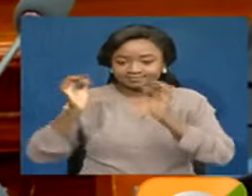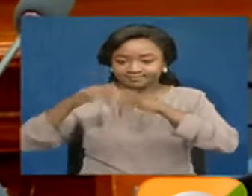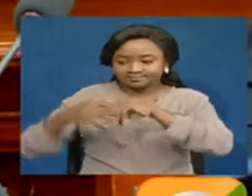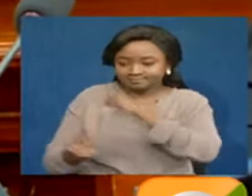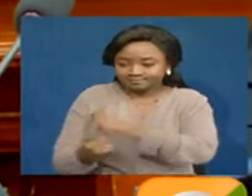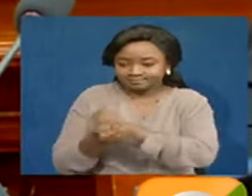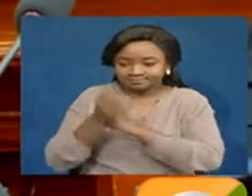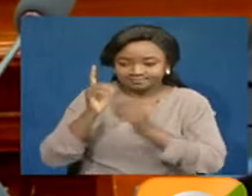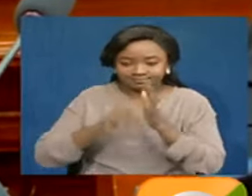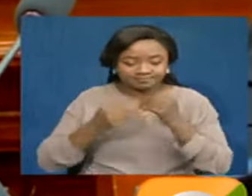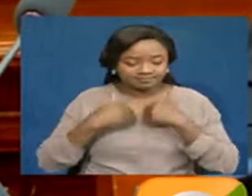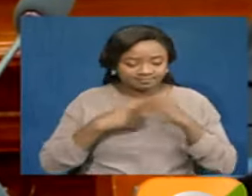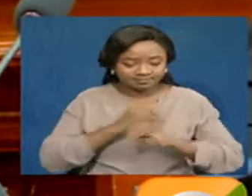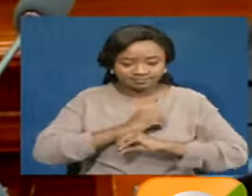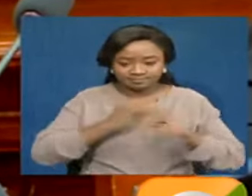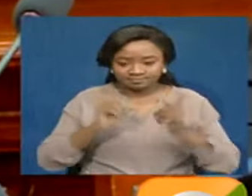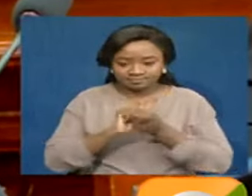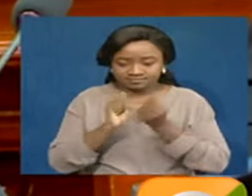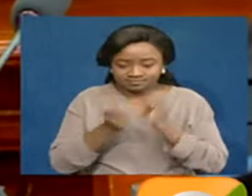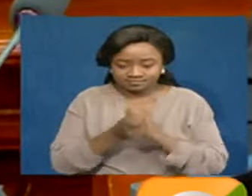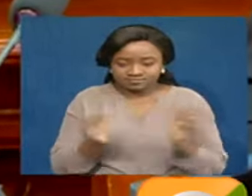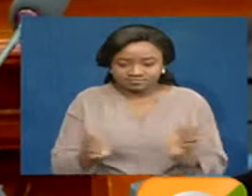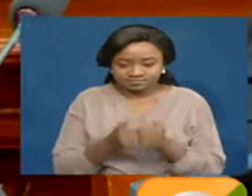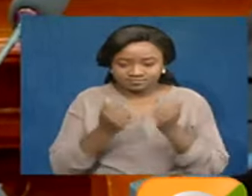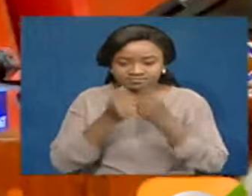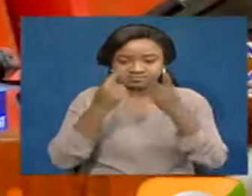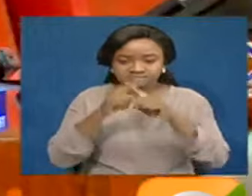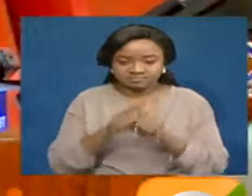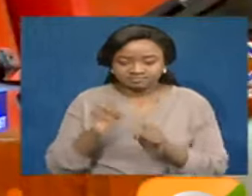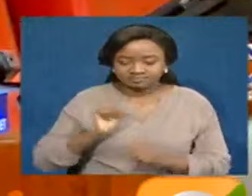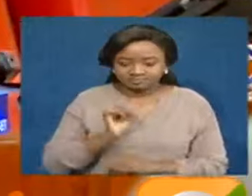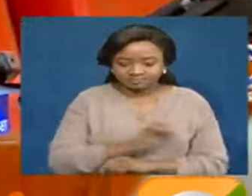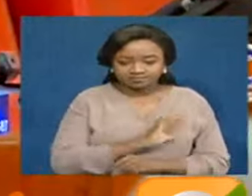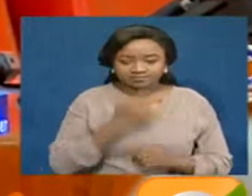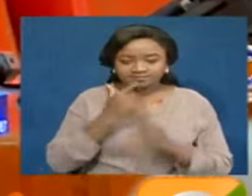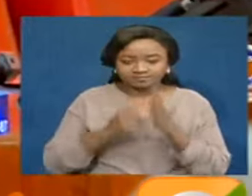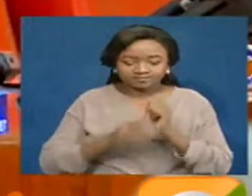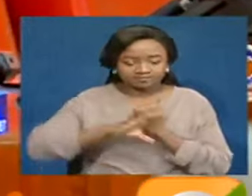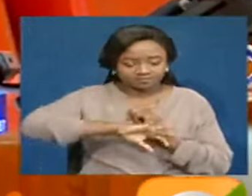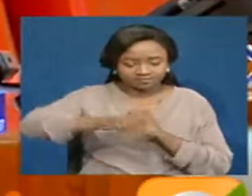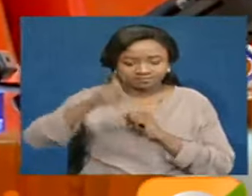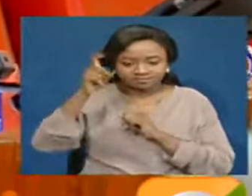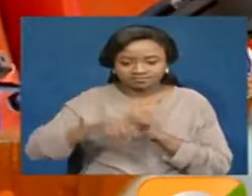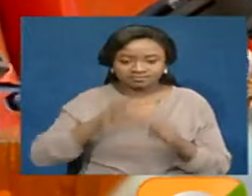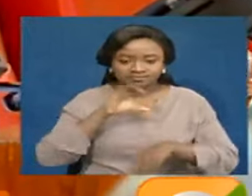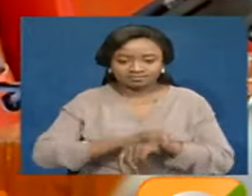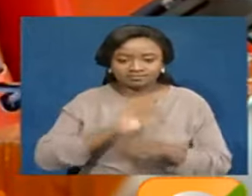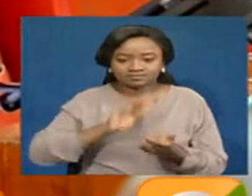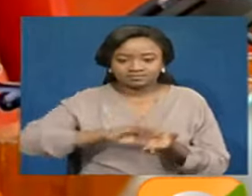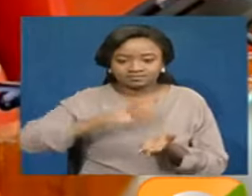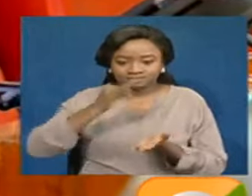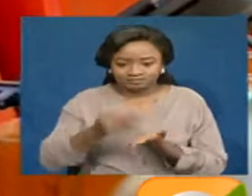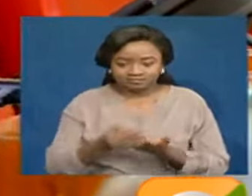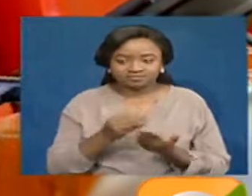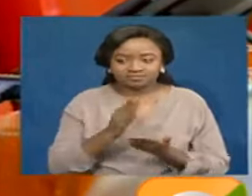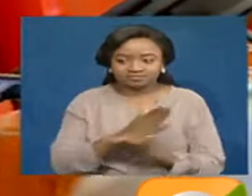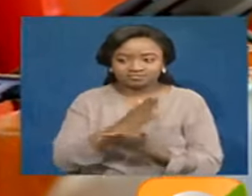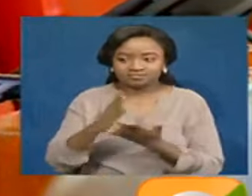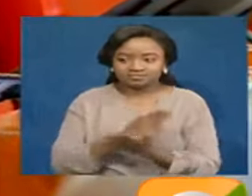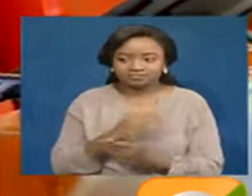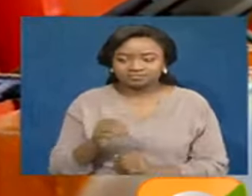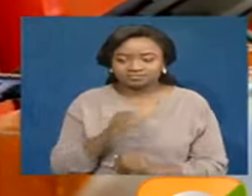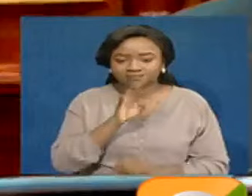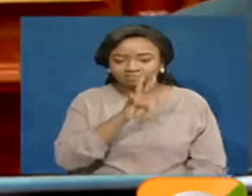hakuna mabadiliko yatafanyika, huku seneti ikishikilia kuwa kaunti lazima zipate mgao wao wa awali wa shilingi